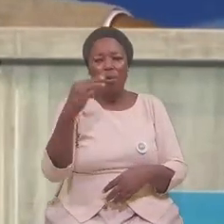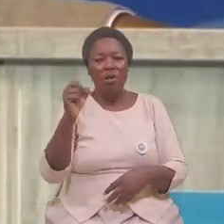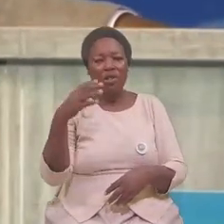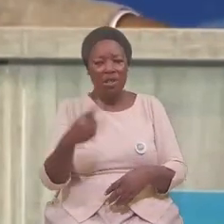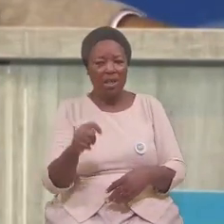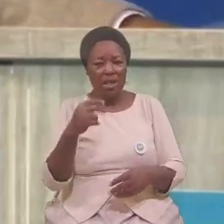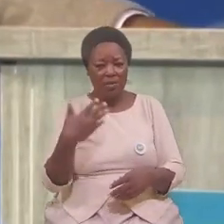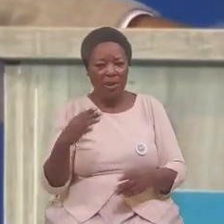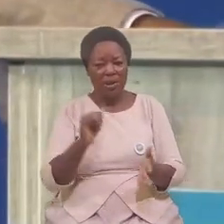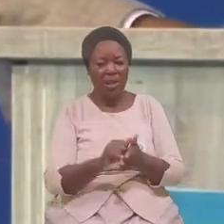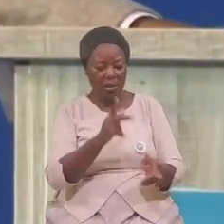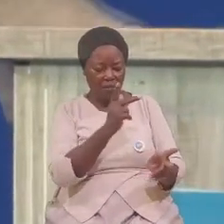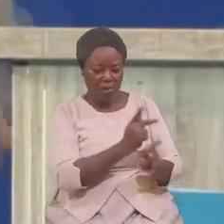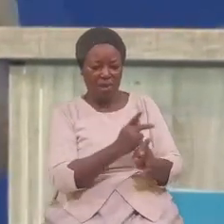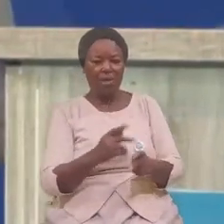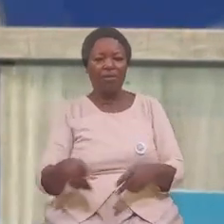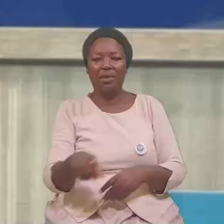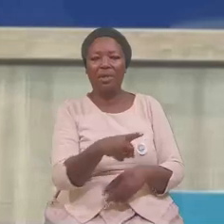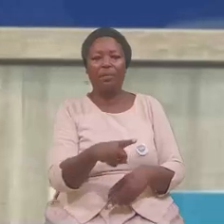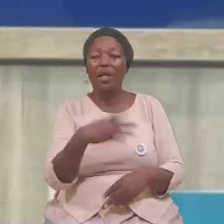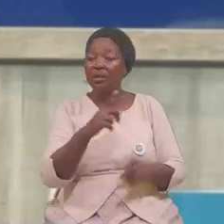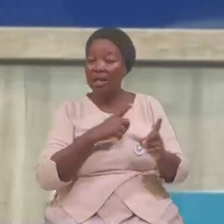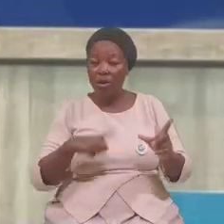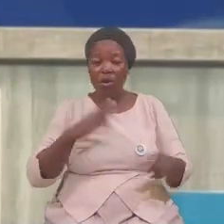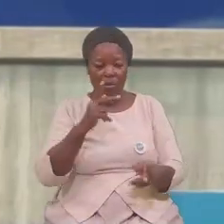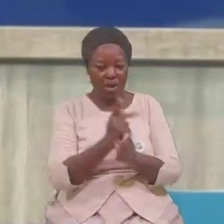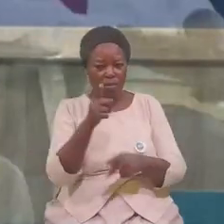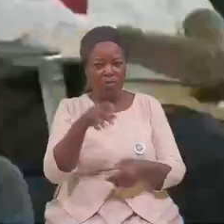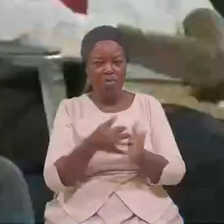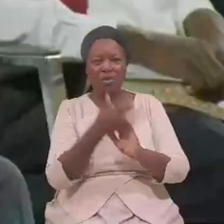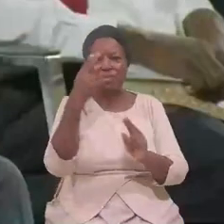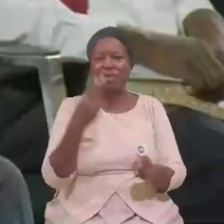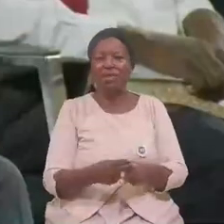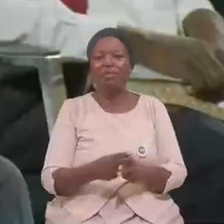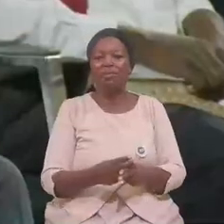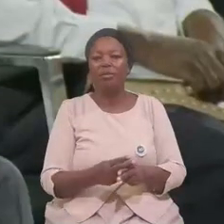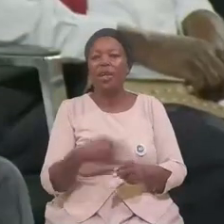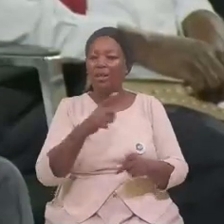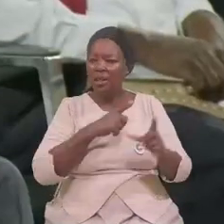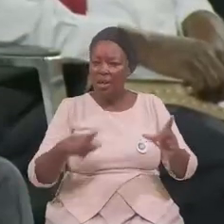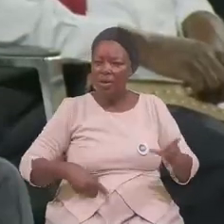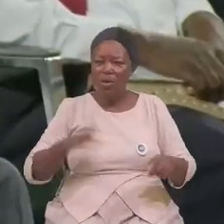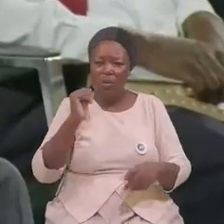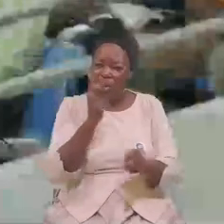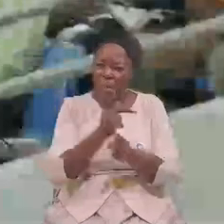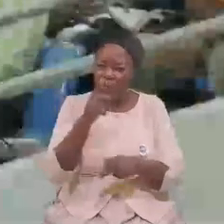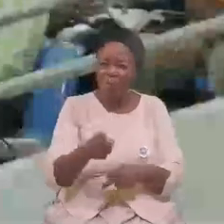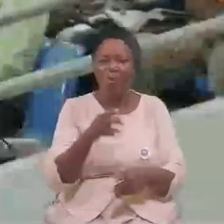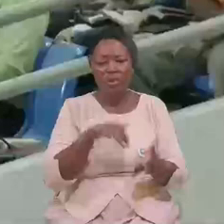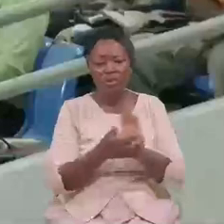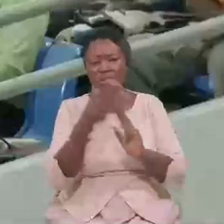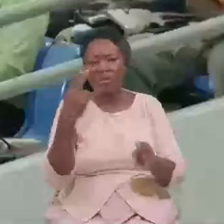qui les a préservés. Le Seigneur va te préserver. Le Seigneur va te garder.